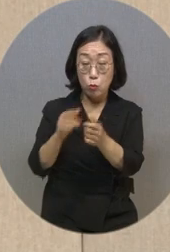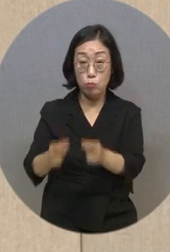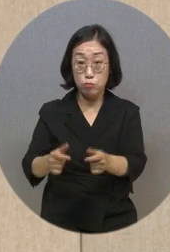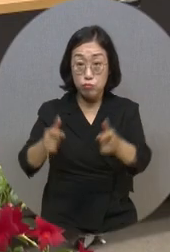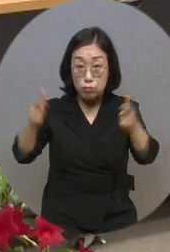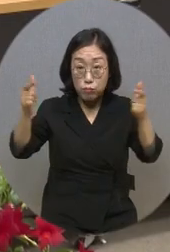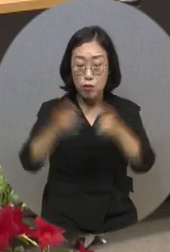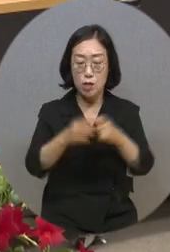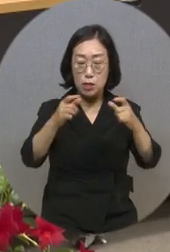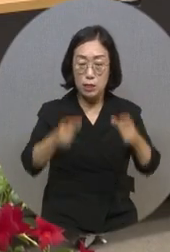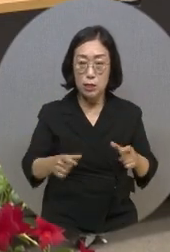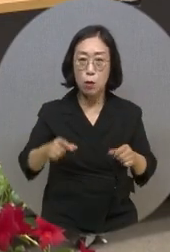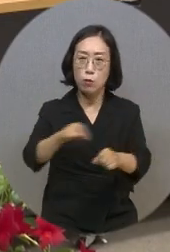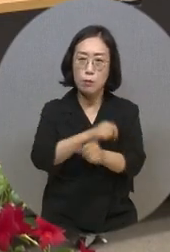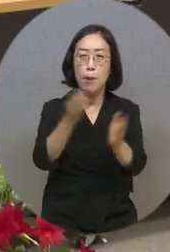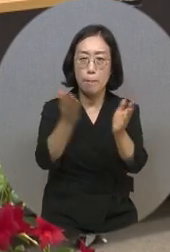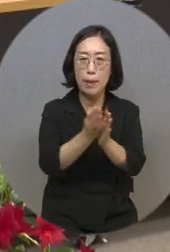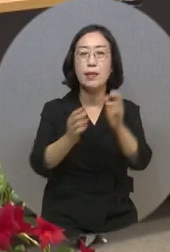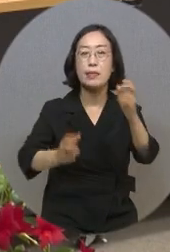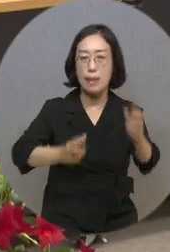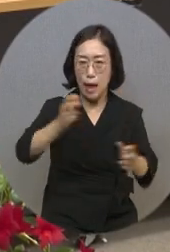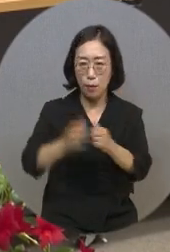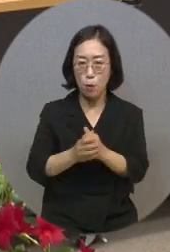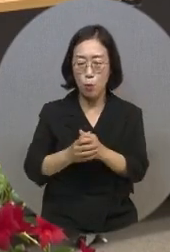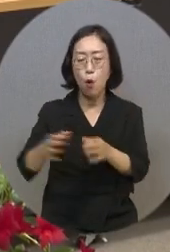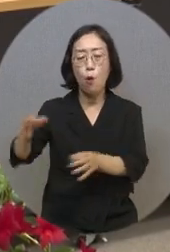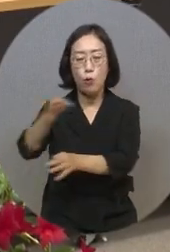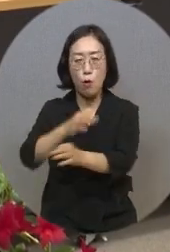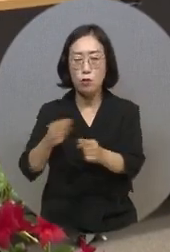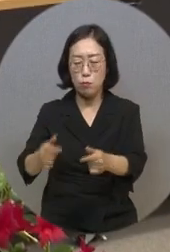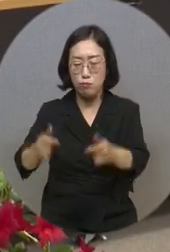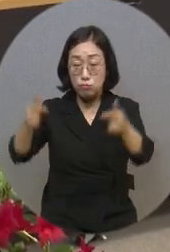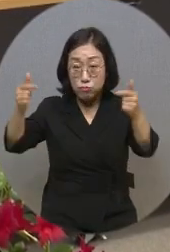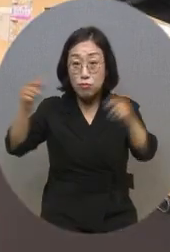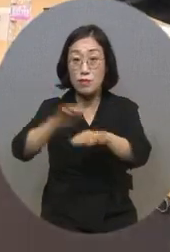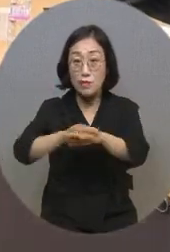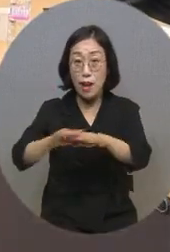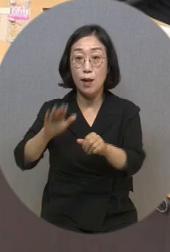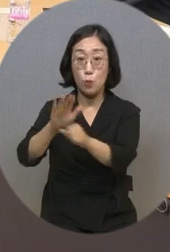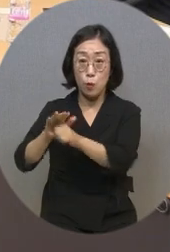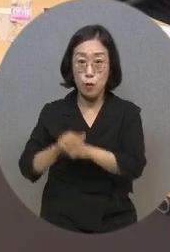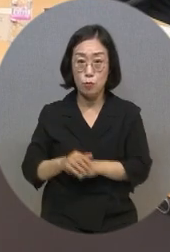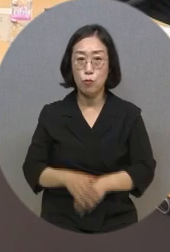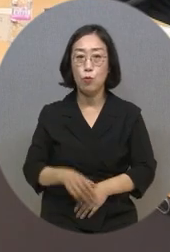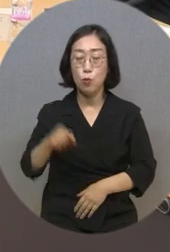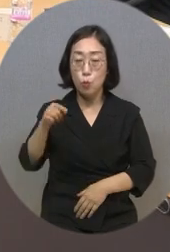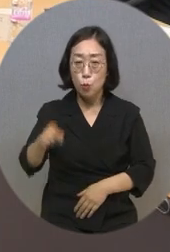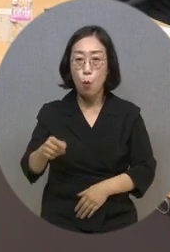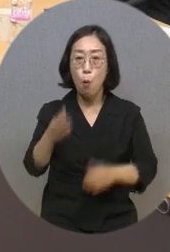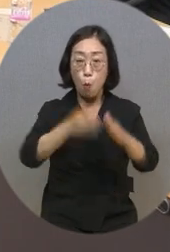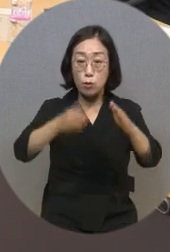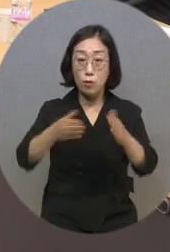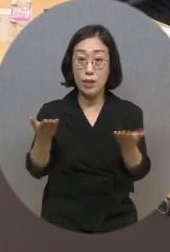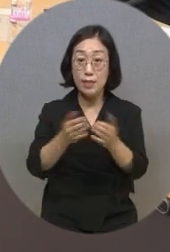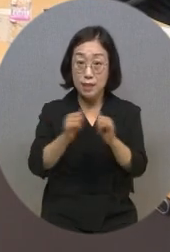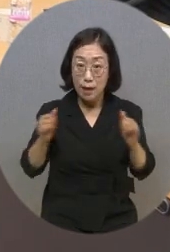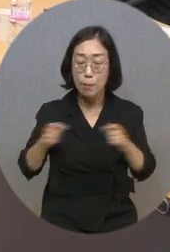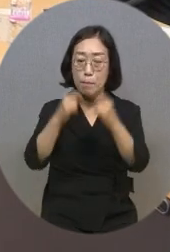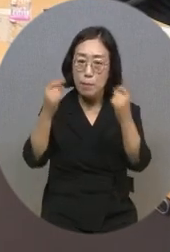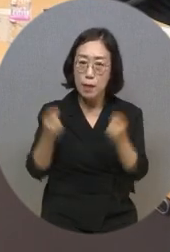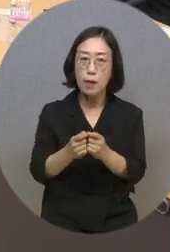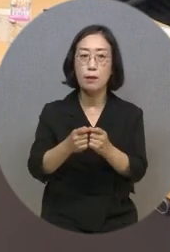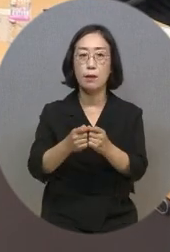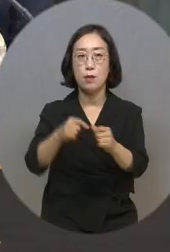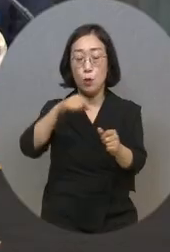지역 특화산업 발전과 지역 경제 활성화에 기여하며 공무원 및 민간단체의 교류 활동을